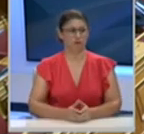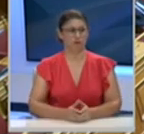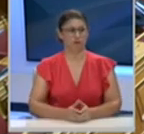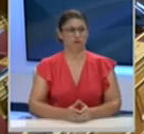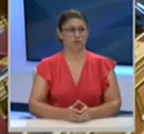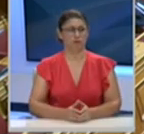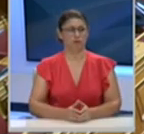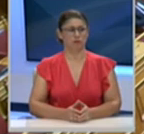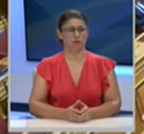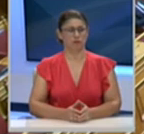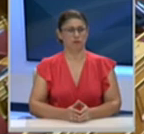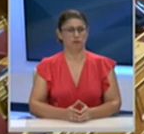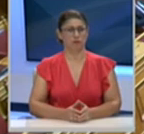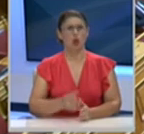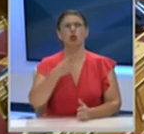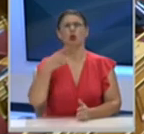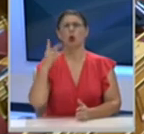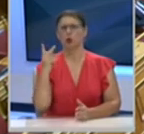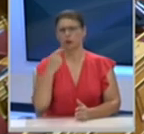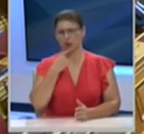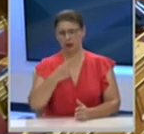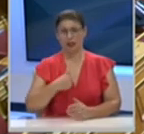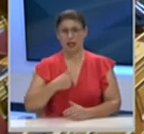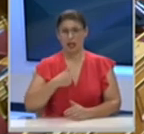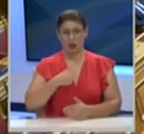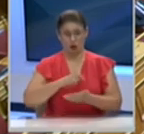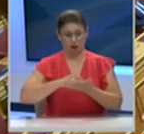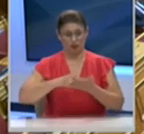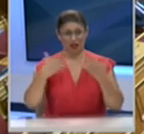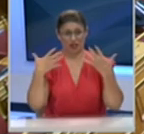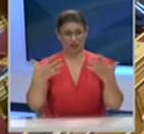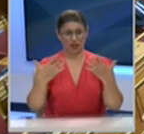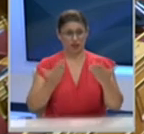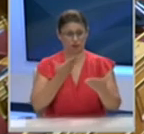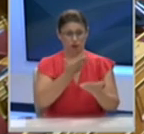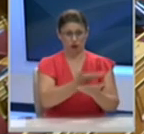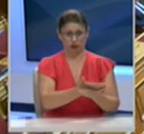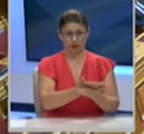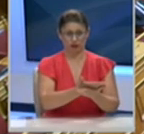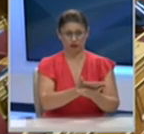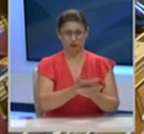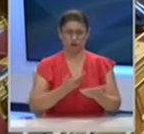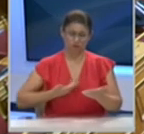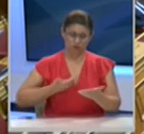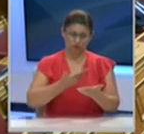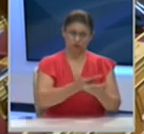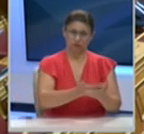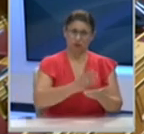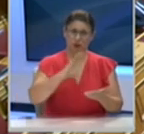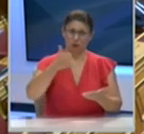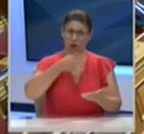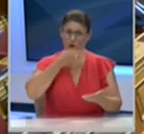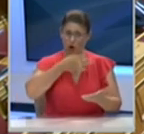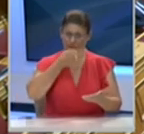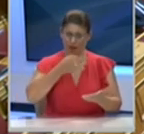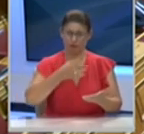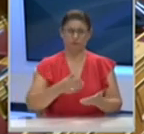Πρωθυπουργέ, έχω γραμμένες 10 προτάσεις για να σας καταθέσω στην πρωτολογία